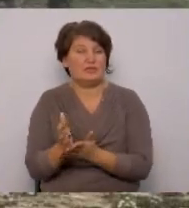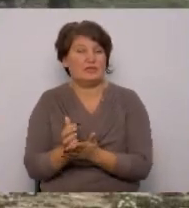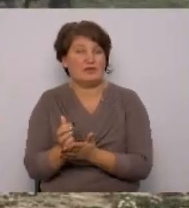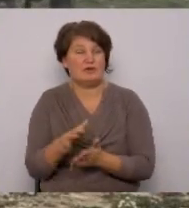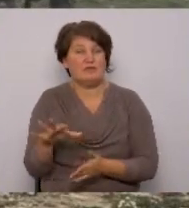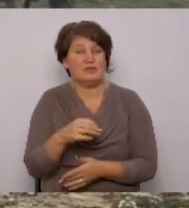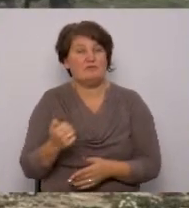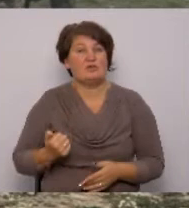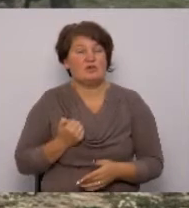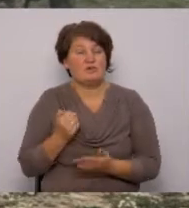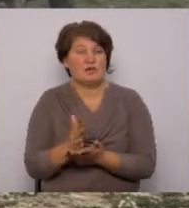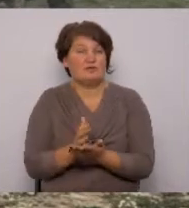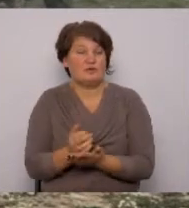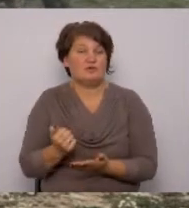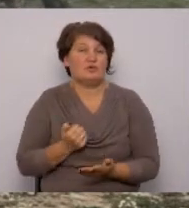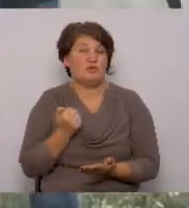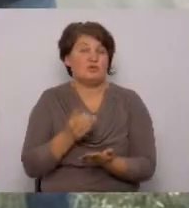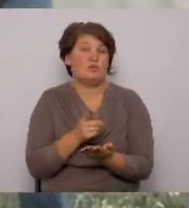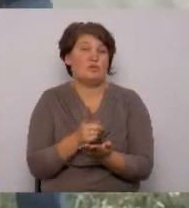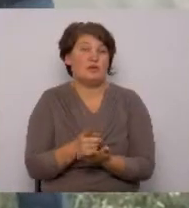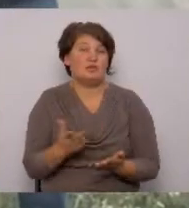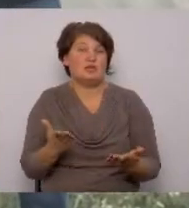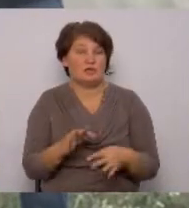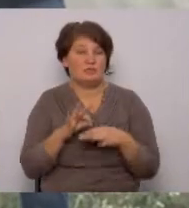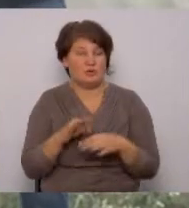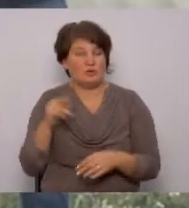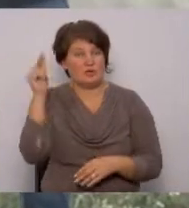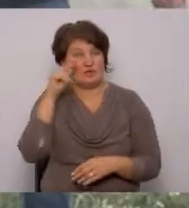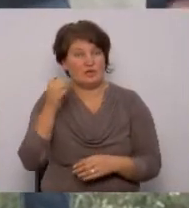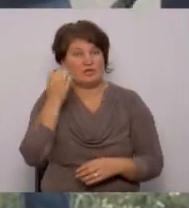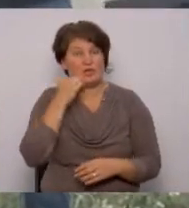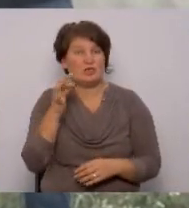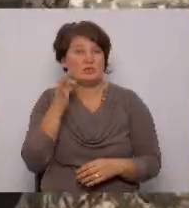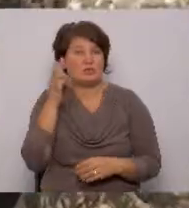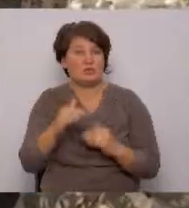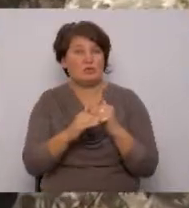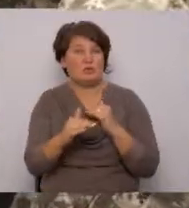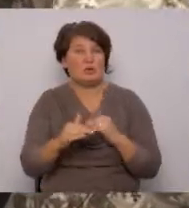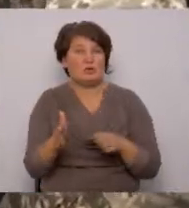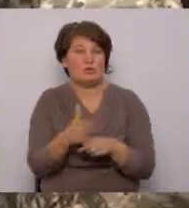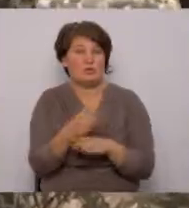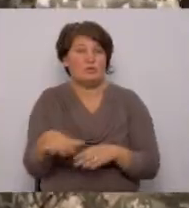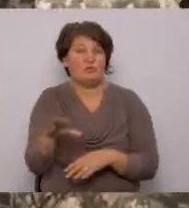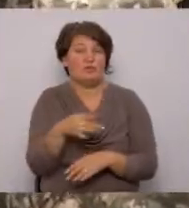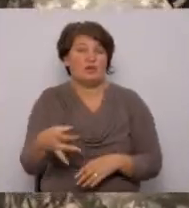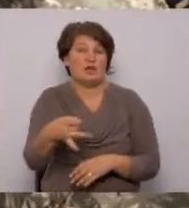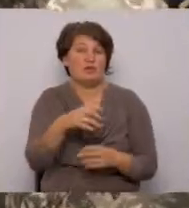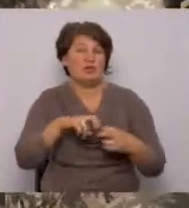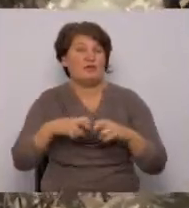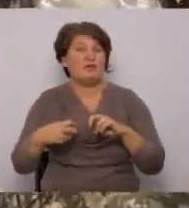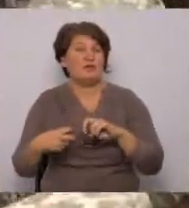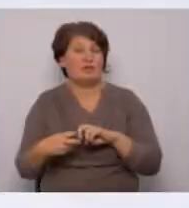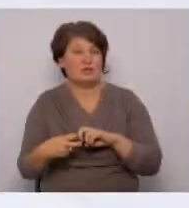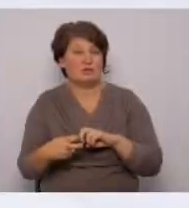військові резервісти та військовозобов'язані, які проходять навчання на Старолисецькому полігоні, розподілені по усіх районах Івано-Франківщини,